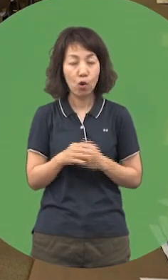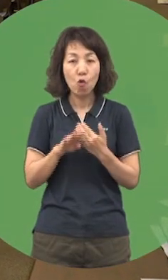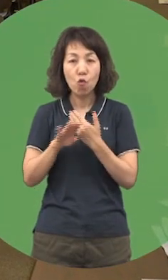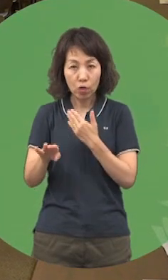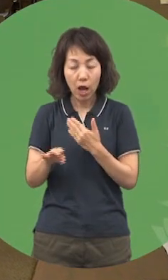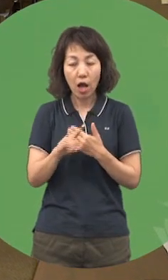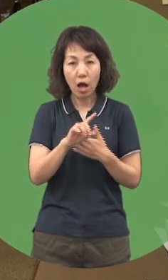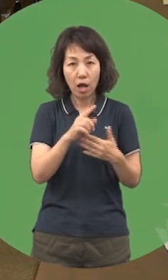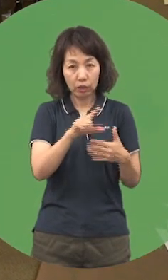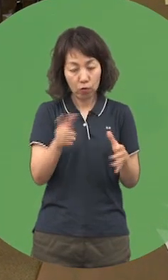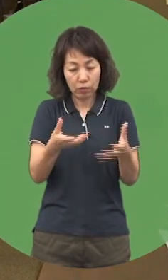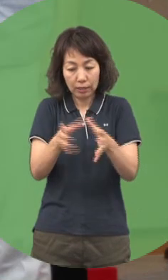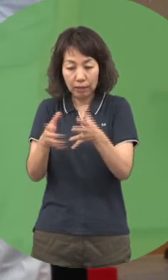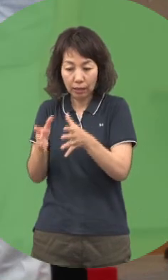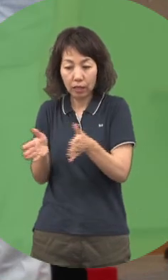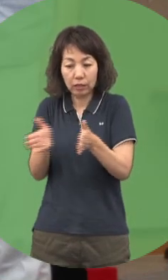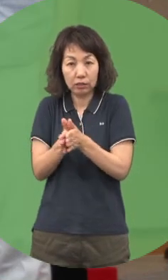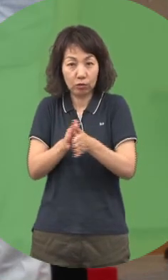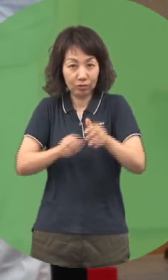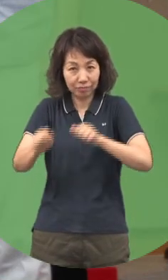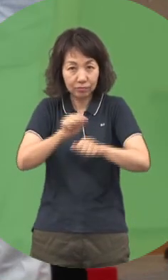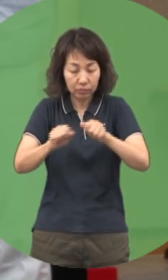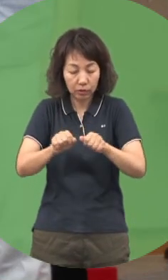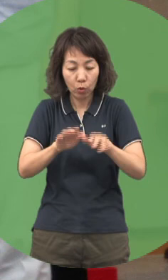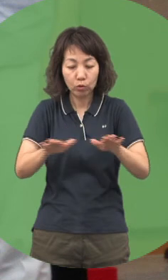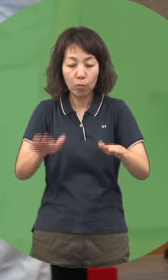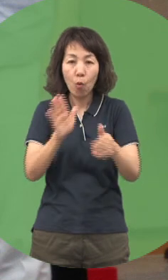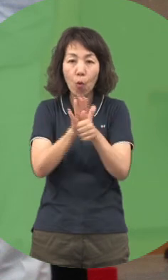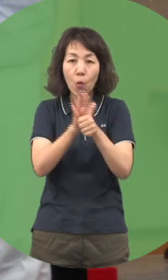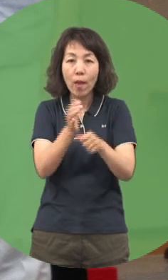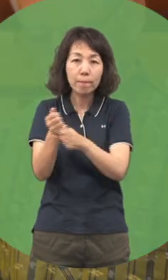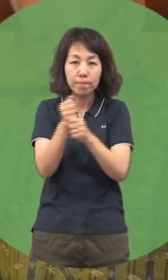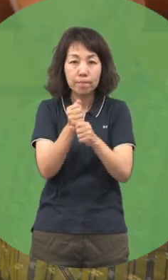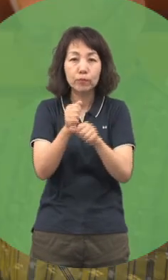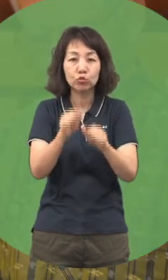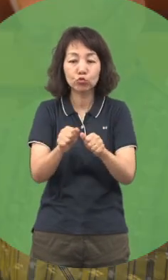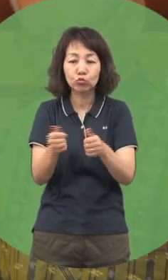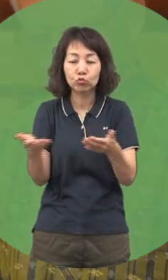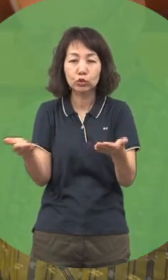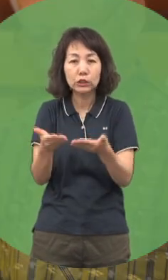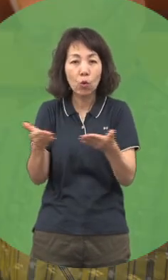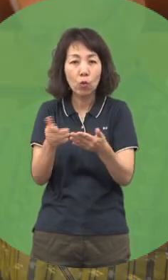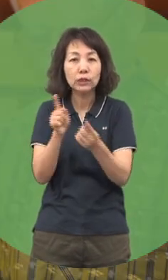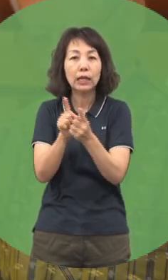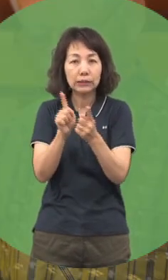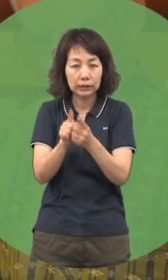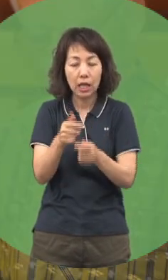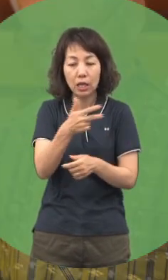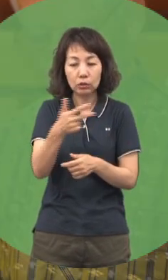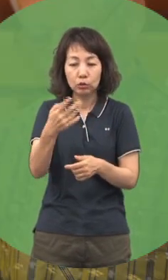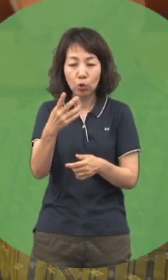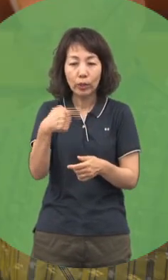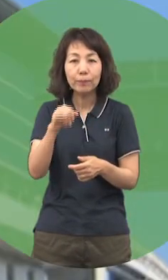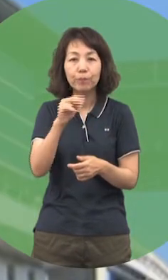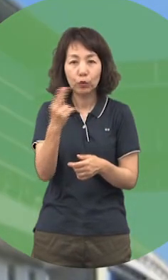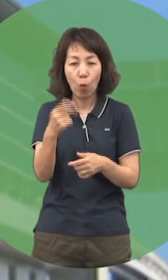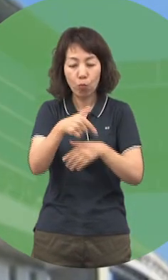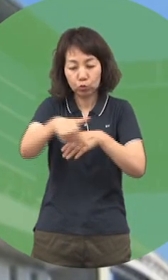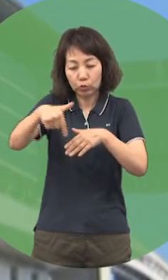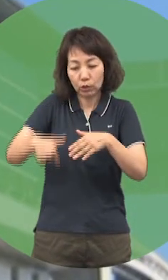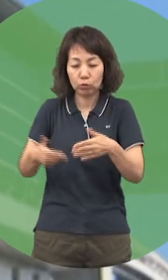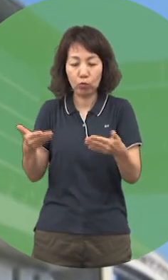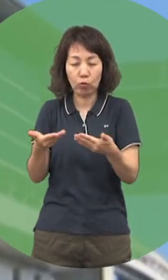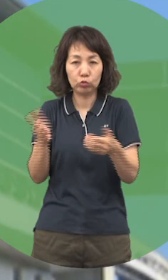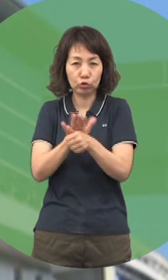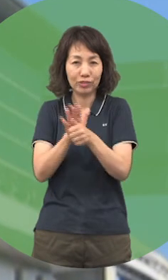団体が共同して子どもたちを応援する取り組みに対して支援を行うジョイントプロジェクト助成事業や、沖